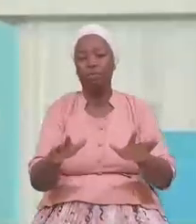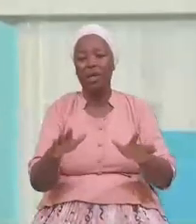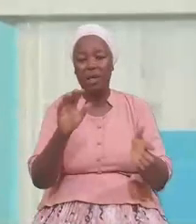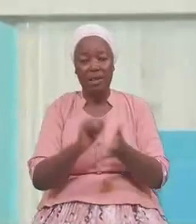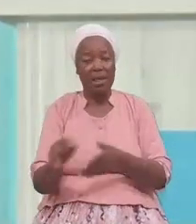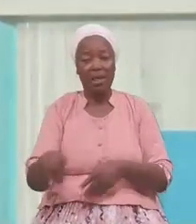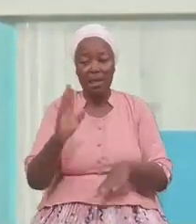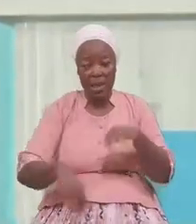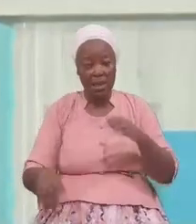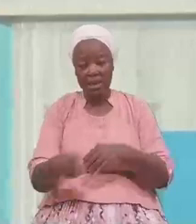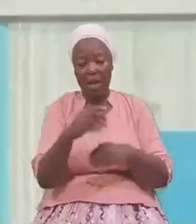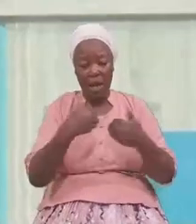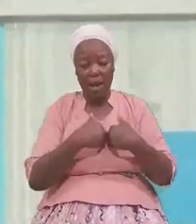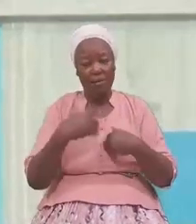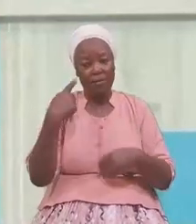pour eux-mêmes.